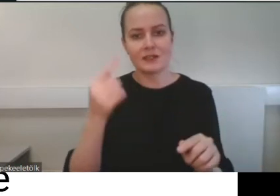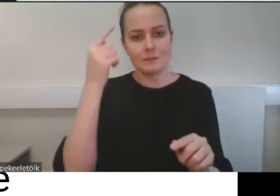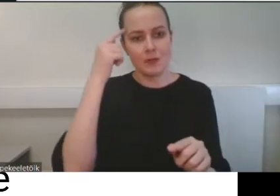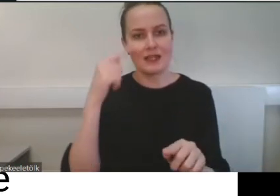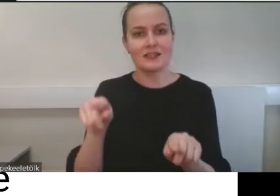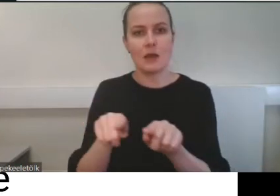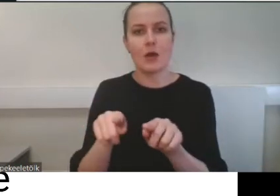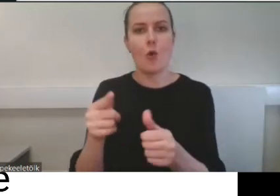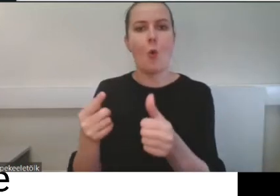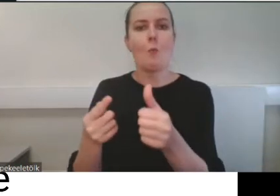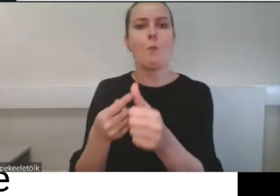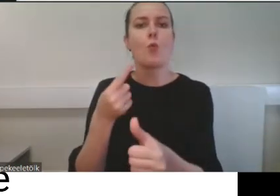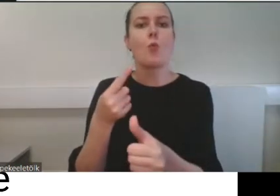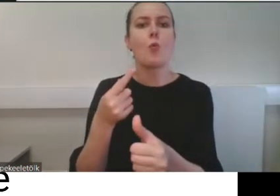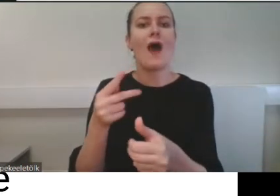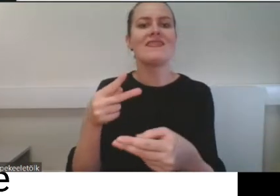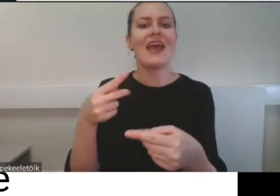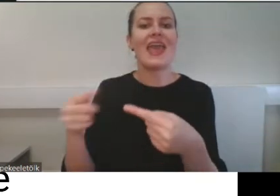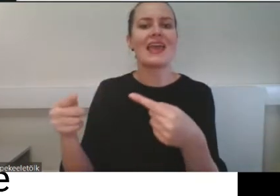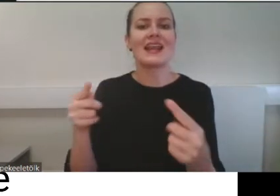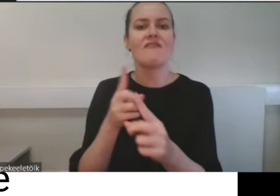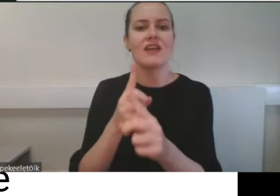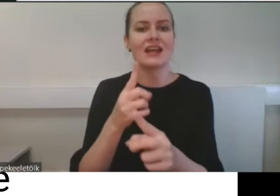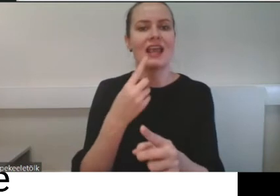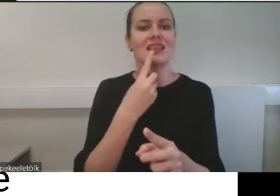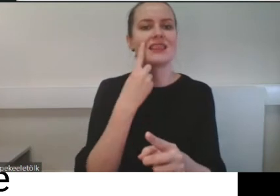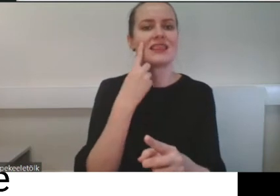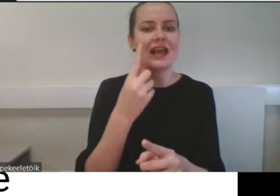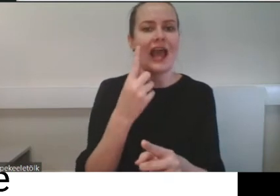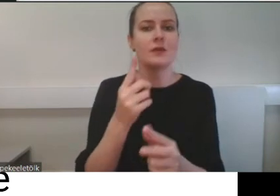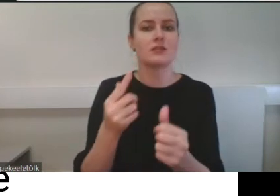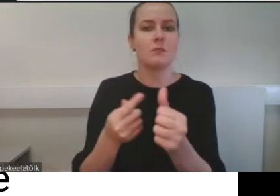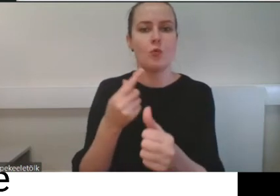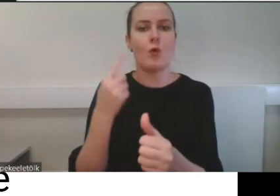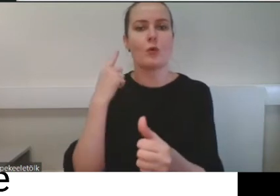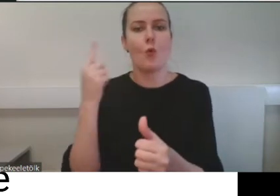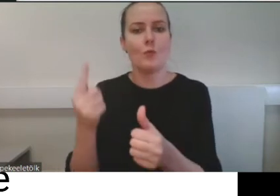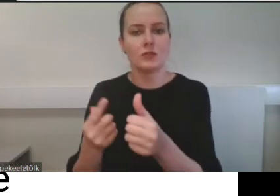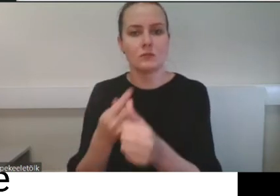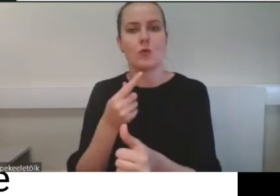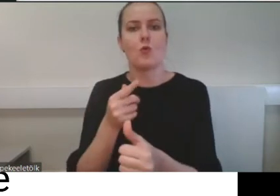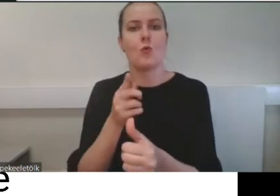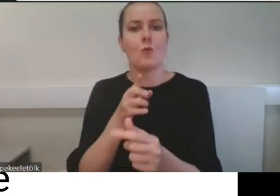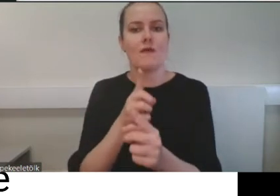inimeste toimetuleku ja kõige muu monitoorimisel ja peamiste indikaatorite monitoorimisel.